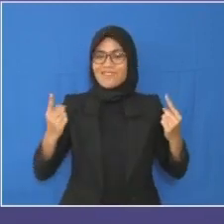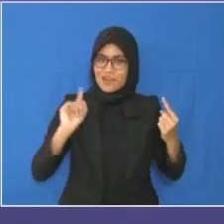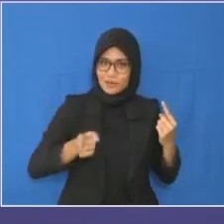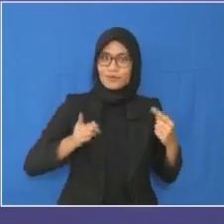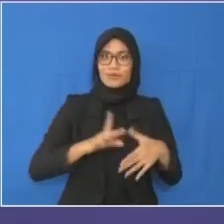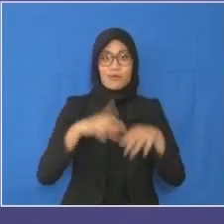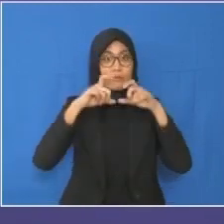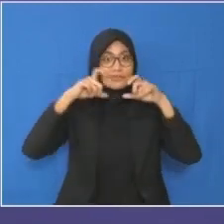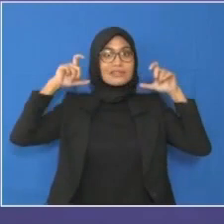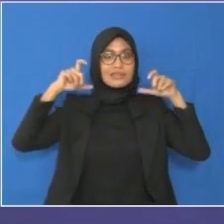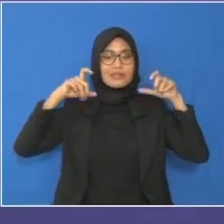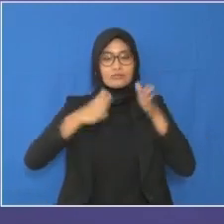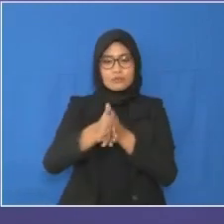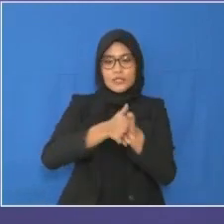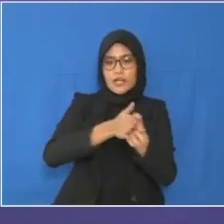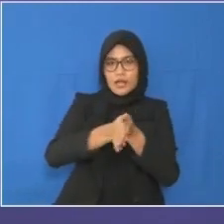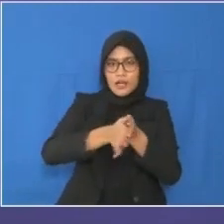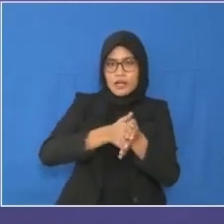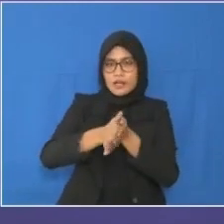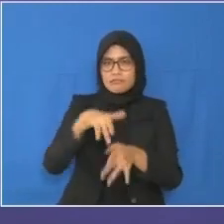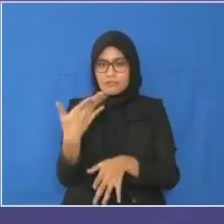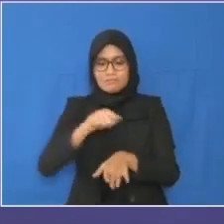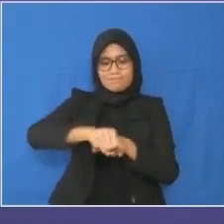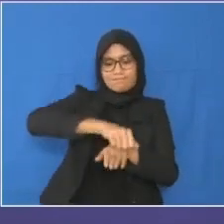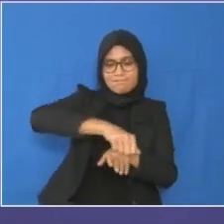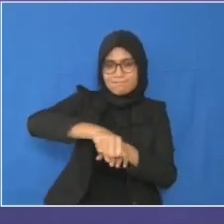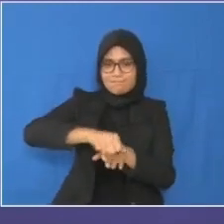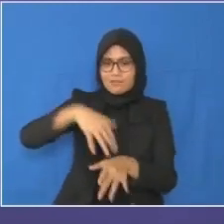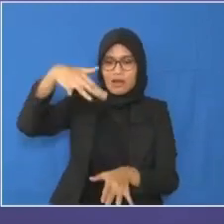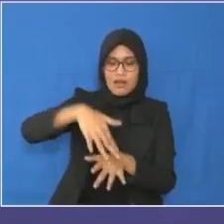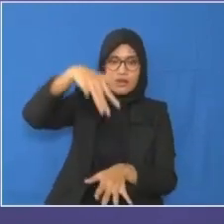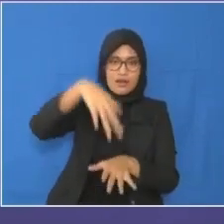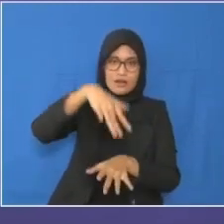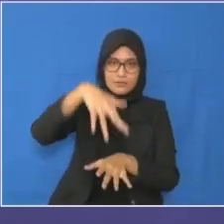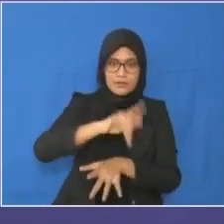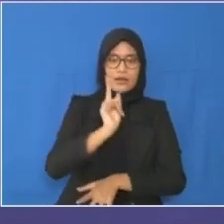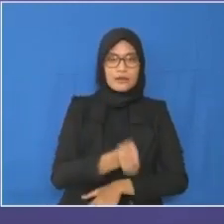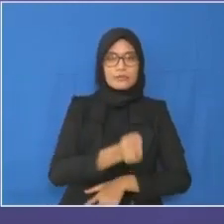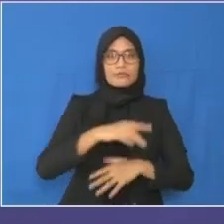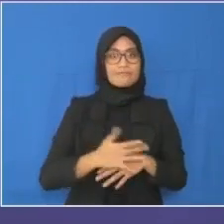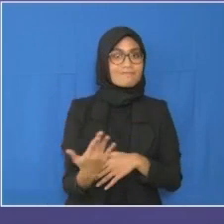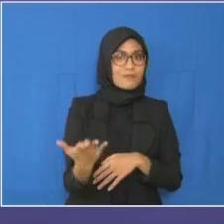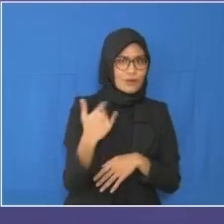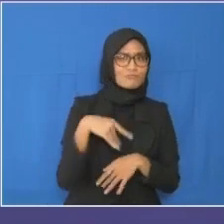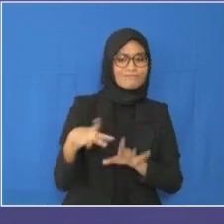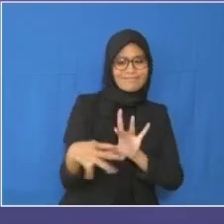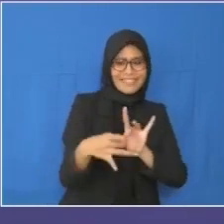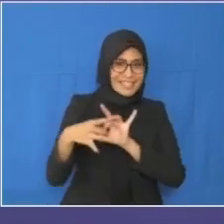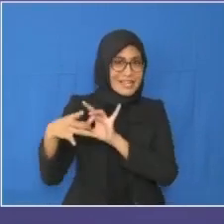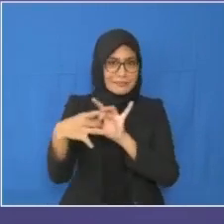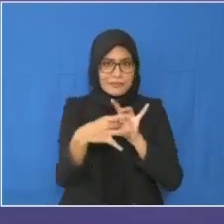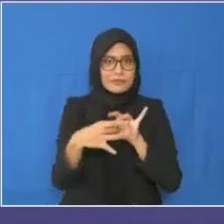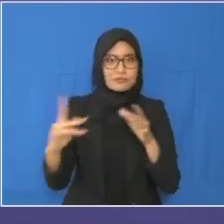pakai masker cuci tangan dengan menggunakan sabun dan air yang mengalir Mari kita bergotong-royong